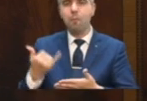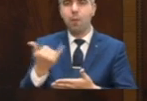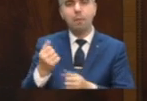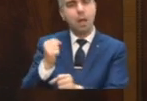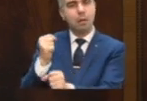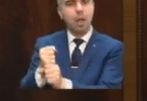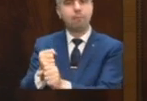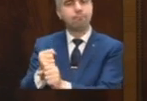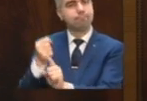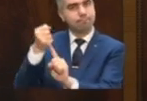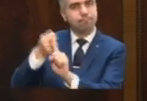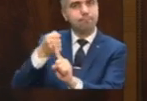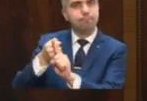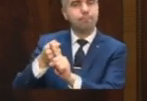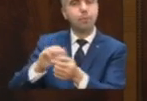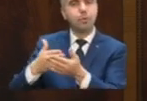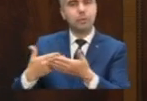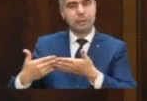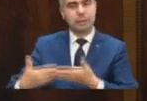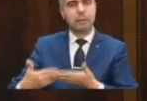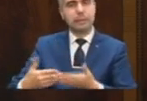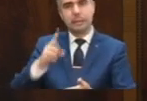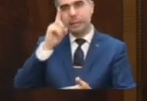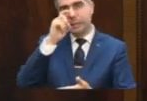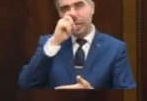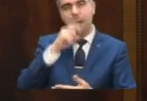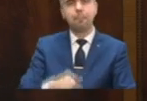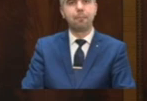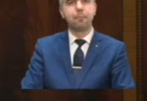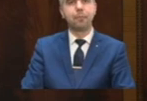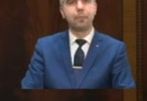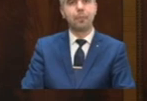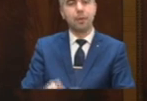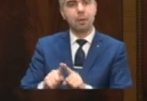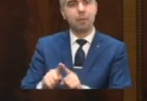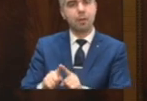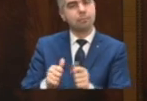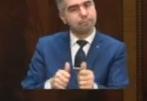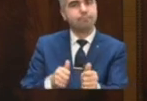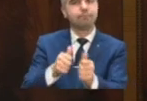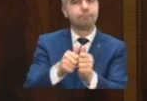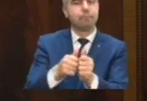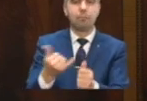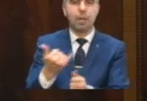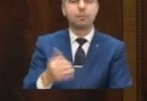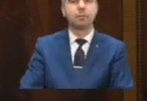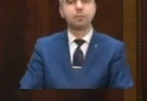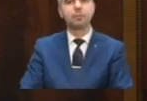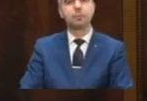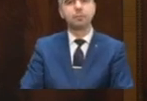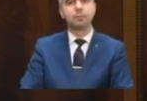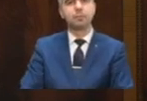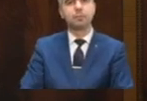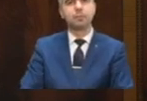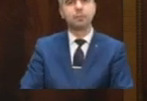عملها، وخصوصا في هذه الظرفية الصعبة، فلنسير بقوة في هذا الاتجاه.